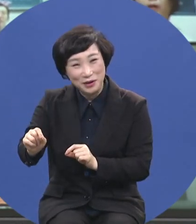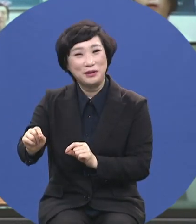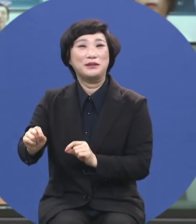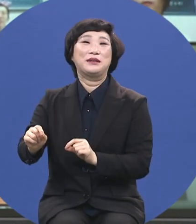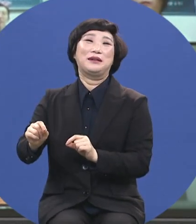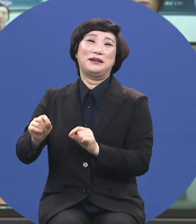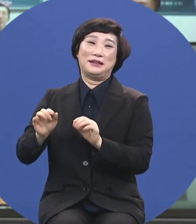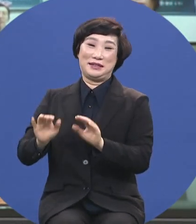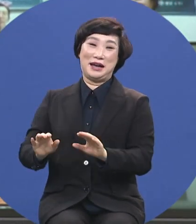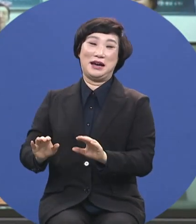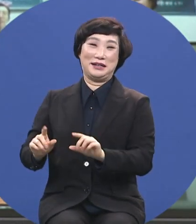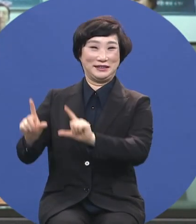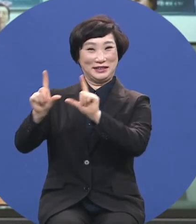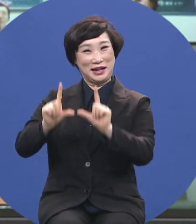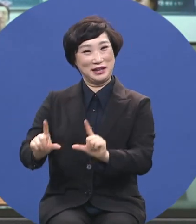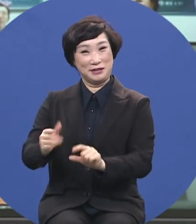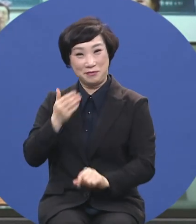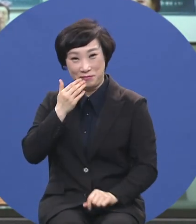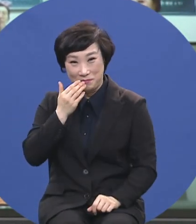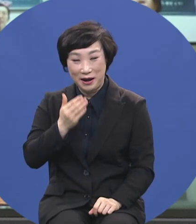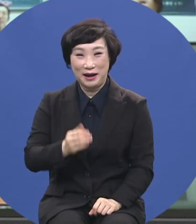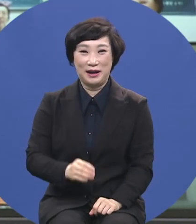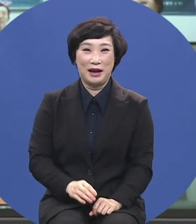영원히 살리라.